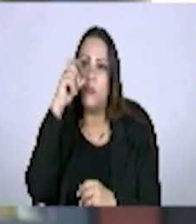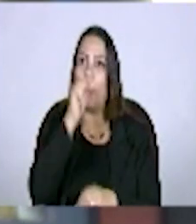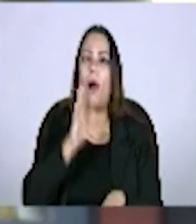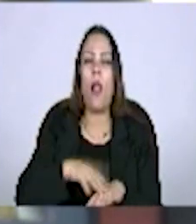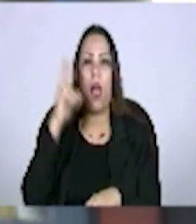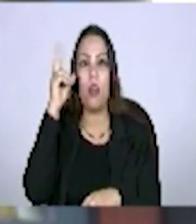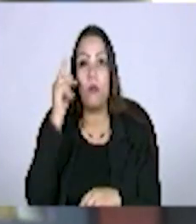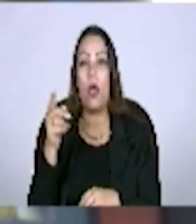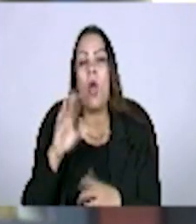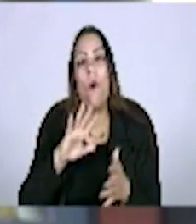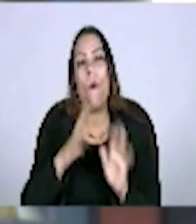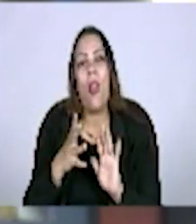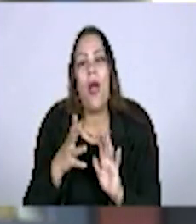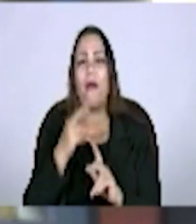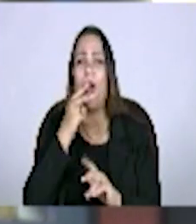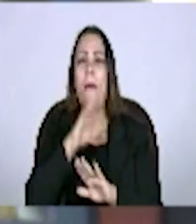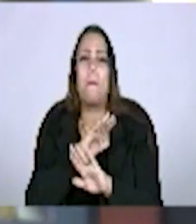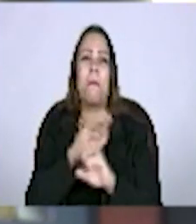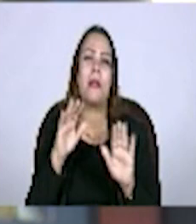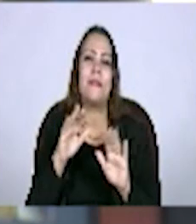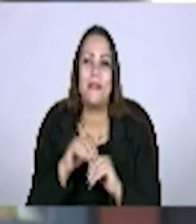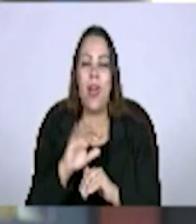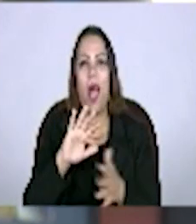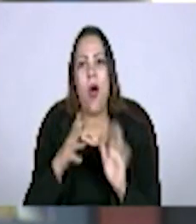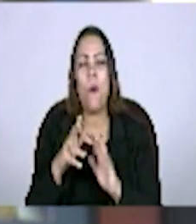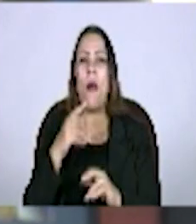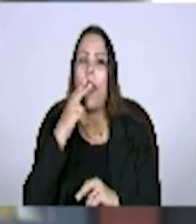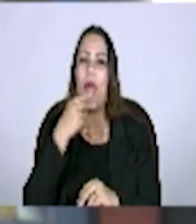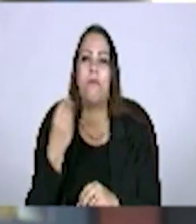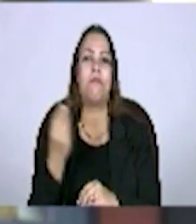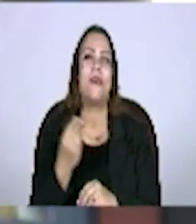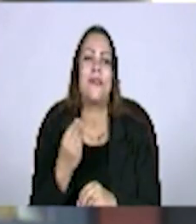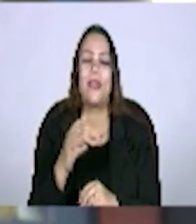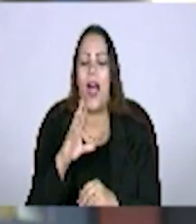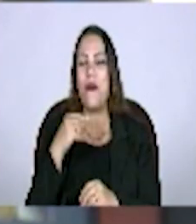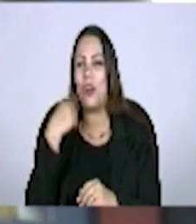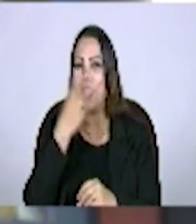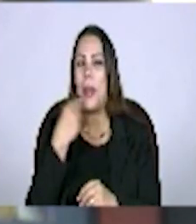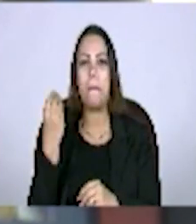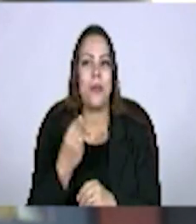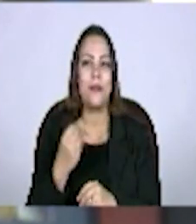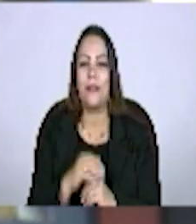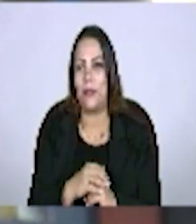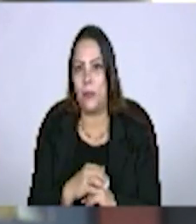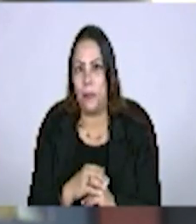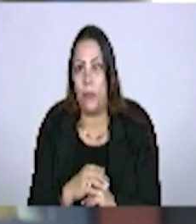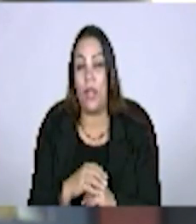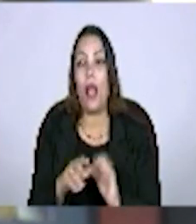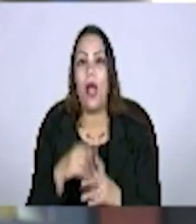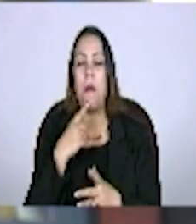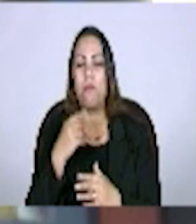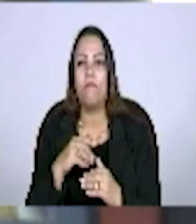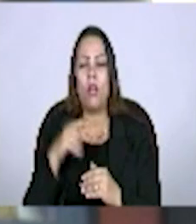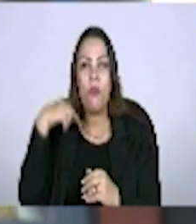اسرائيل ام سيكون ردا بسيطا او مغلفا او ليس